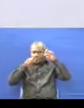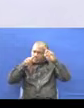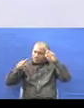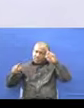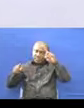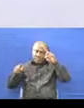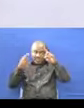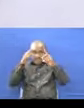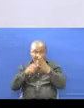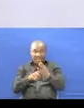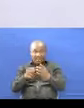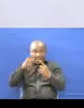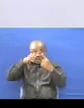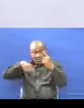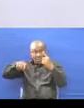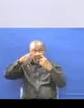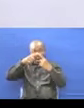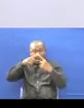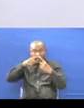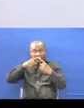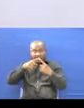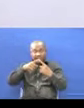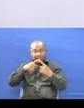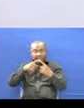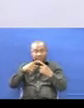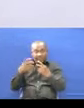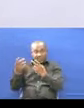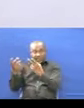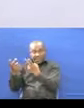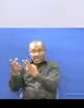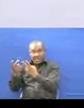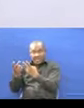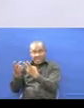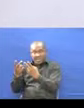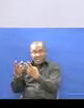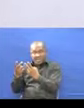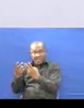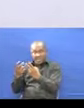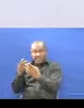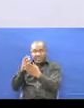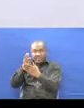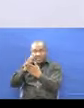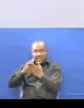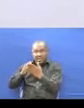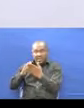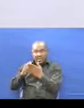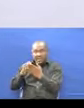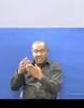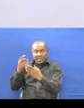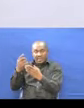unalichola kwa hapa. Ukilichola kwa hapa unafanyaje? Unagawa hizo sehemu kama pale mwanzo ziko tatu, lakini sehemu